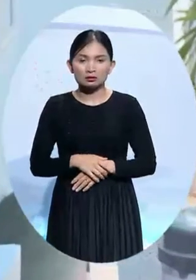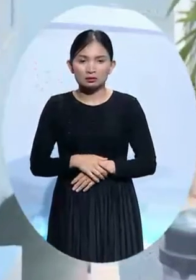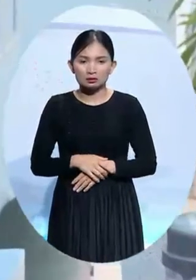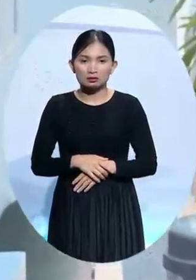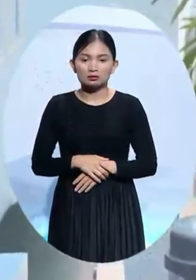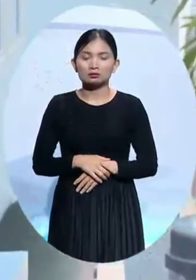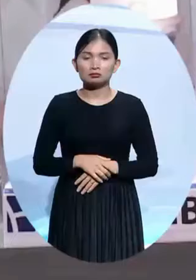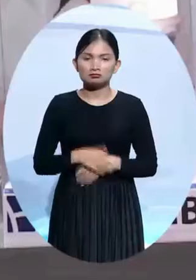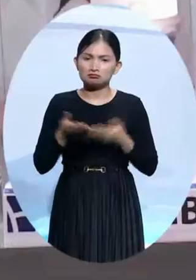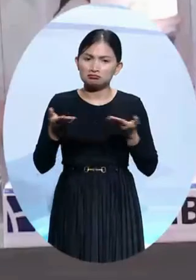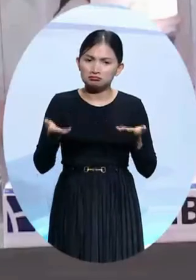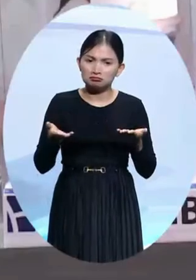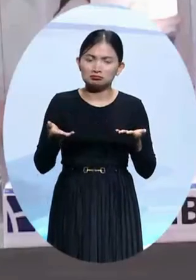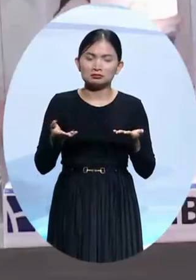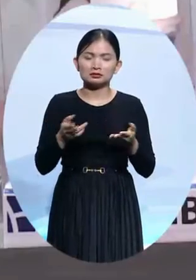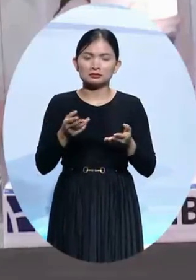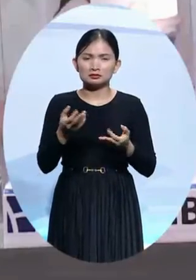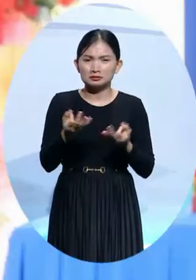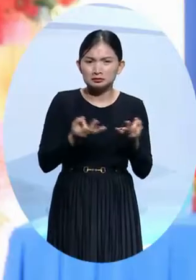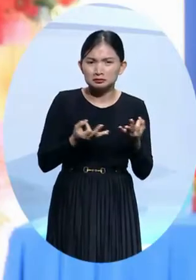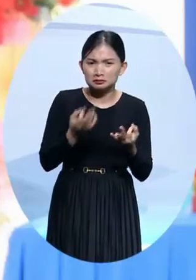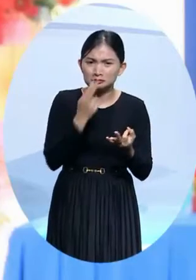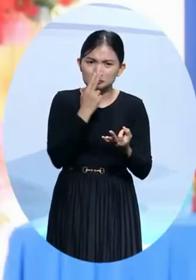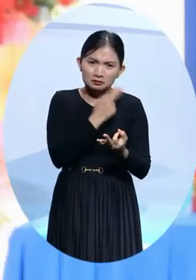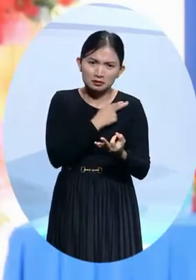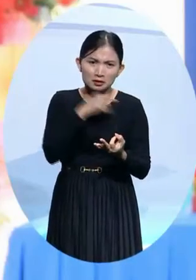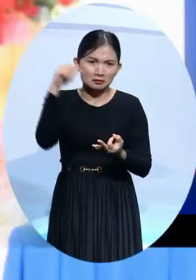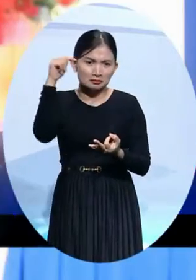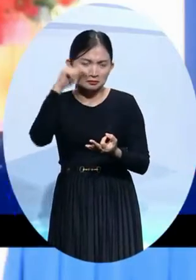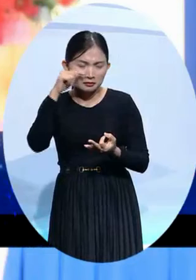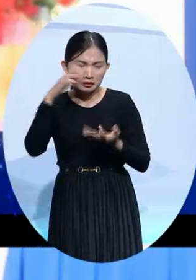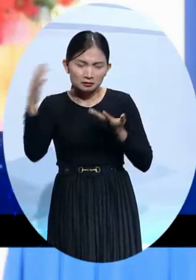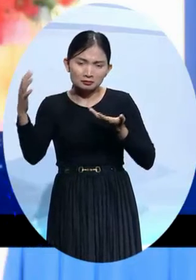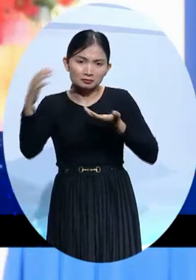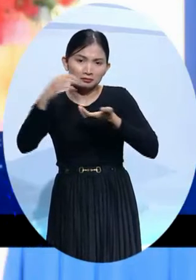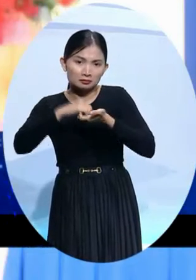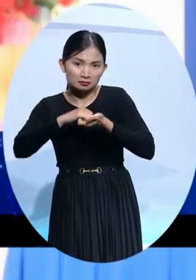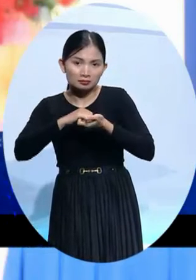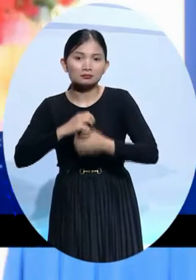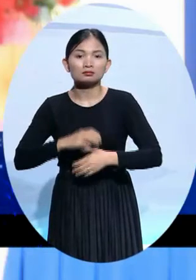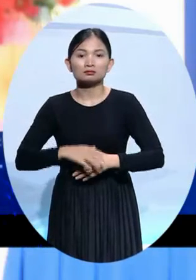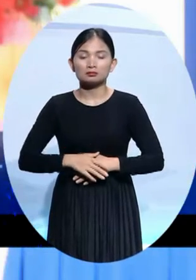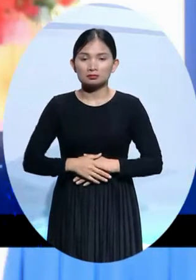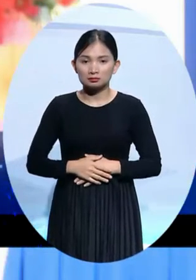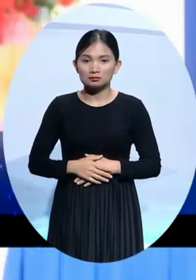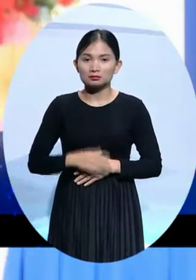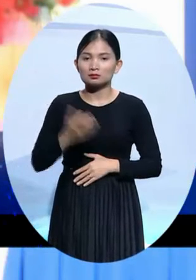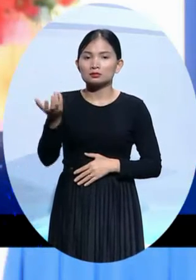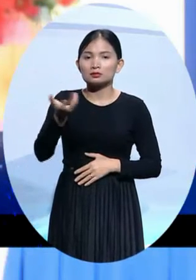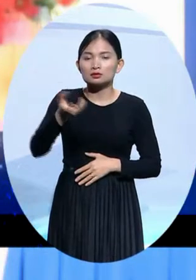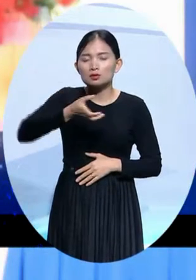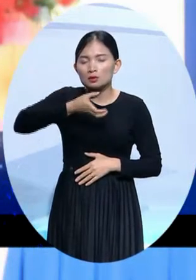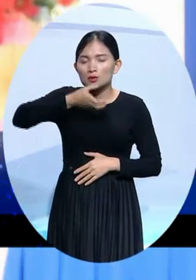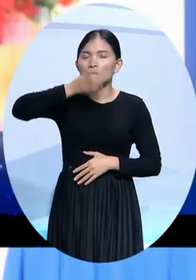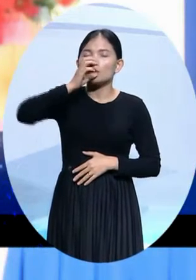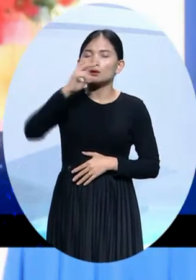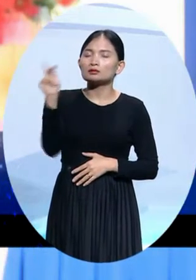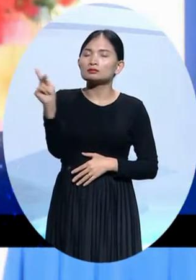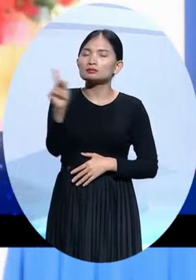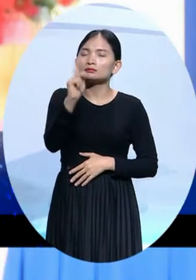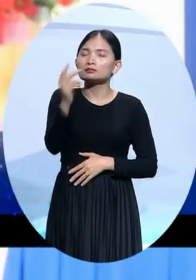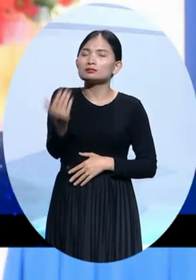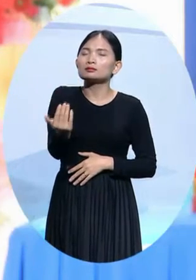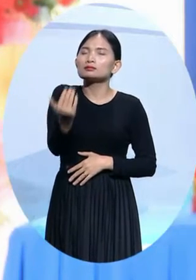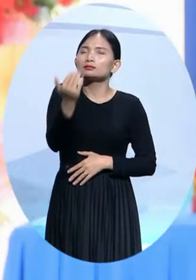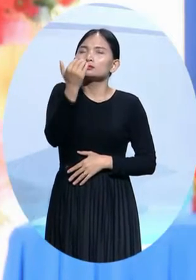của hai bên tại các thị trường tiềm năng. Uống nước và hít khí dầu hydro đem lại nhiều giá trị sức khỏe. Liệu pháp